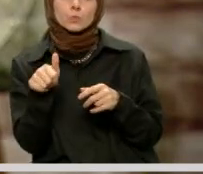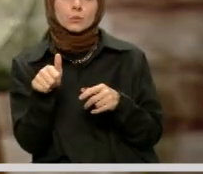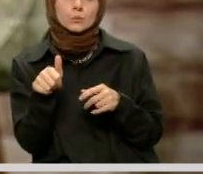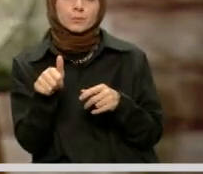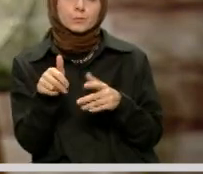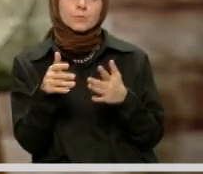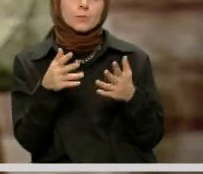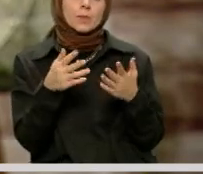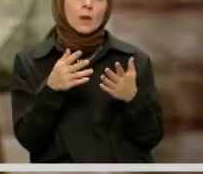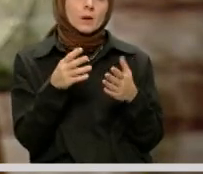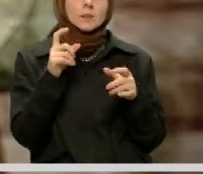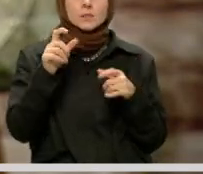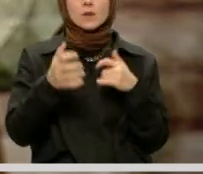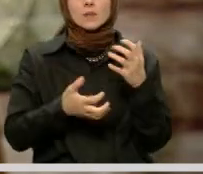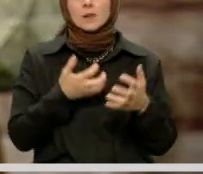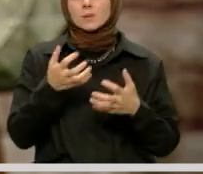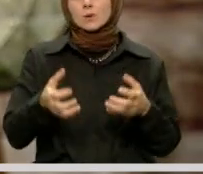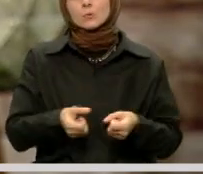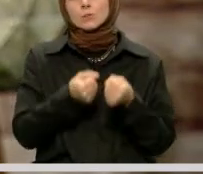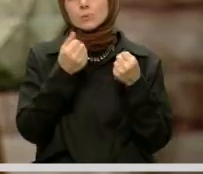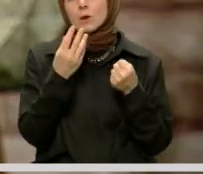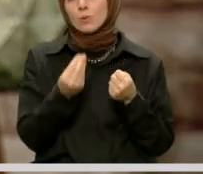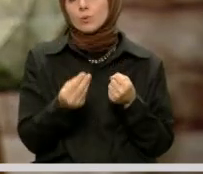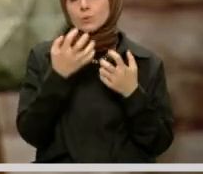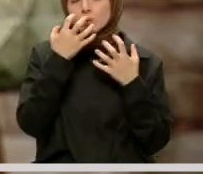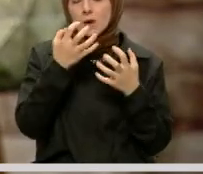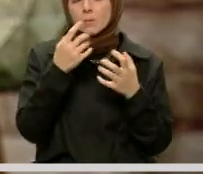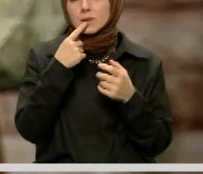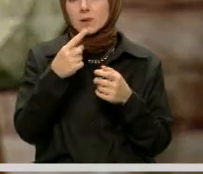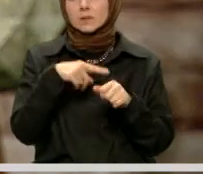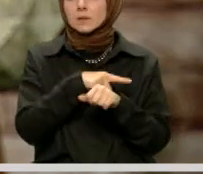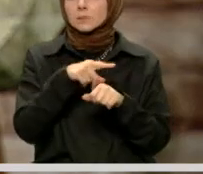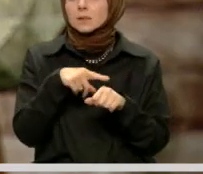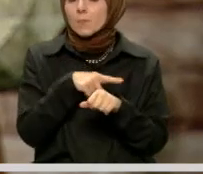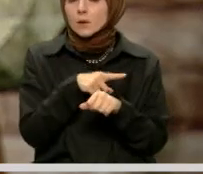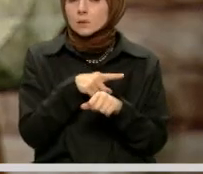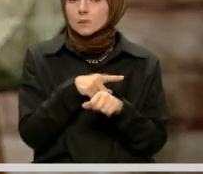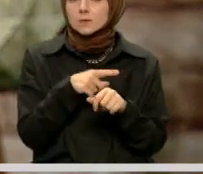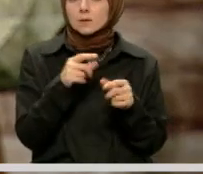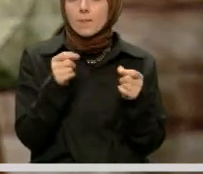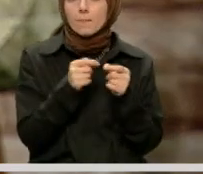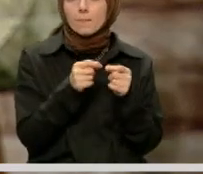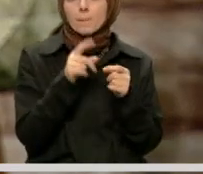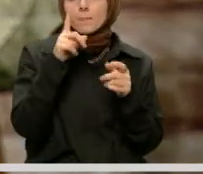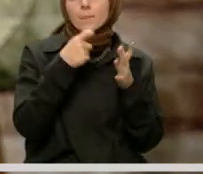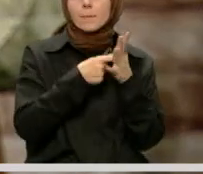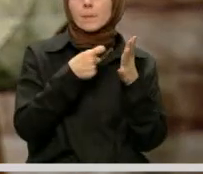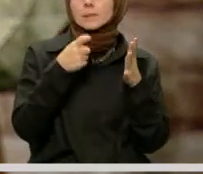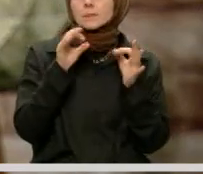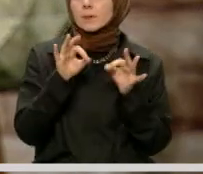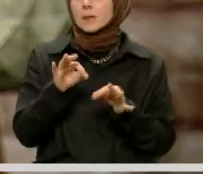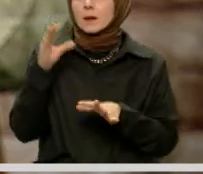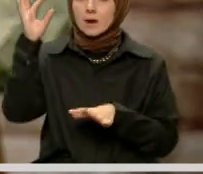besmele aklıma geliyor rahmet deyince. Çünkü Yüce Rabbimiz kendisini ilk